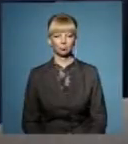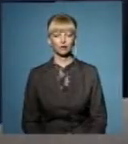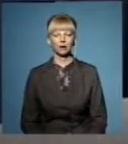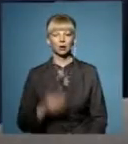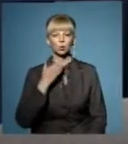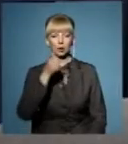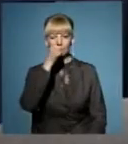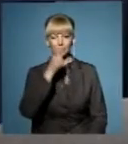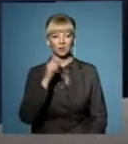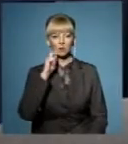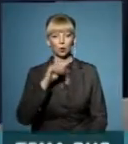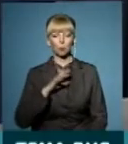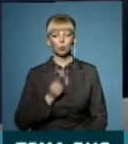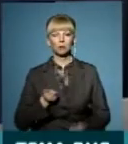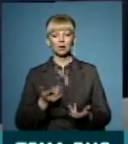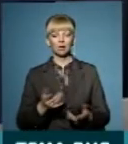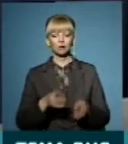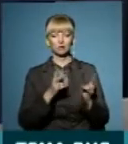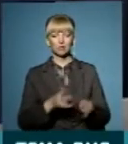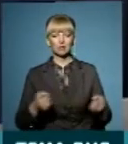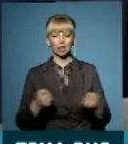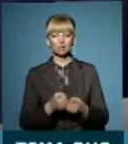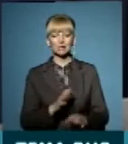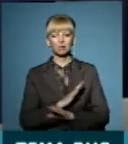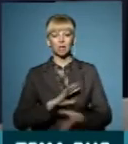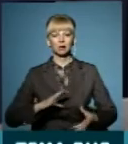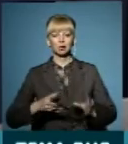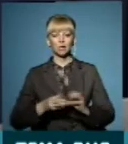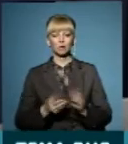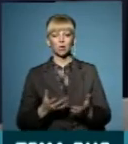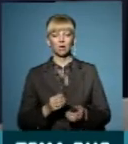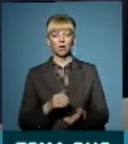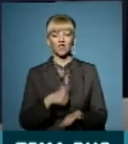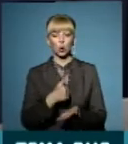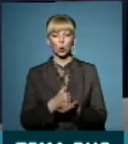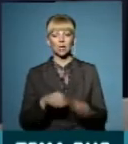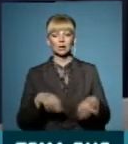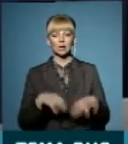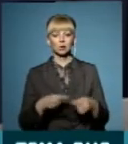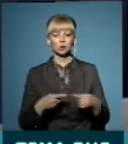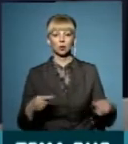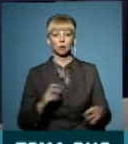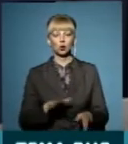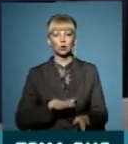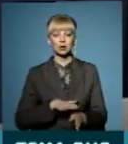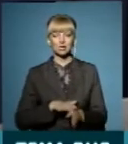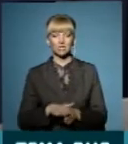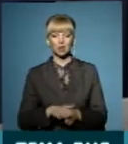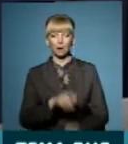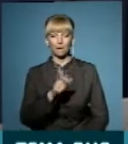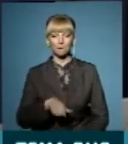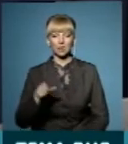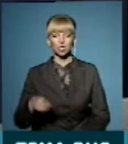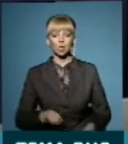За останній місяць в Україні було декілька ДТП з смертельними наслідками, в яких фігурували транспортні засоби, що здійснюють